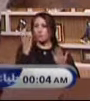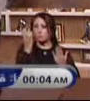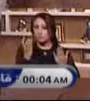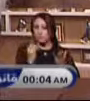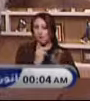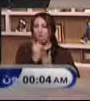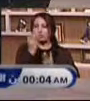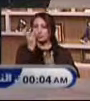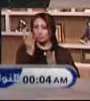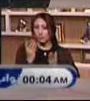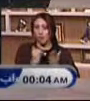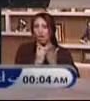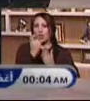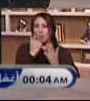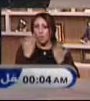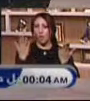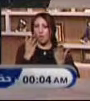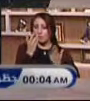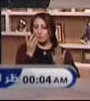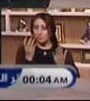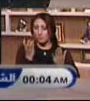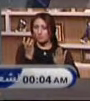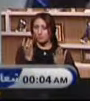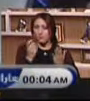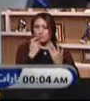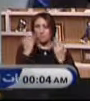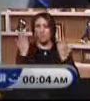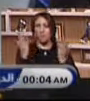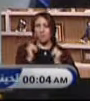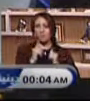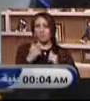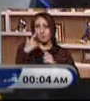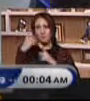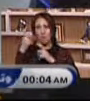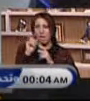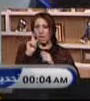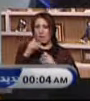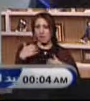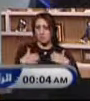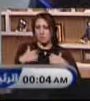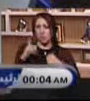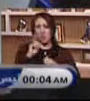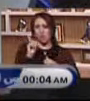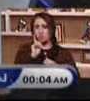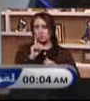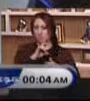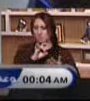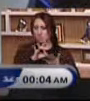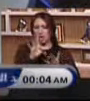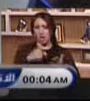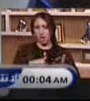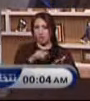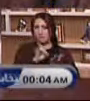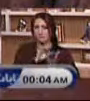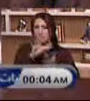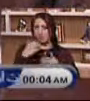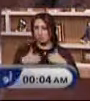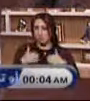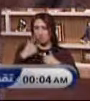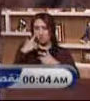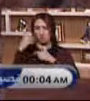لينة بذكرك يا رب العالمين. لا تجعل فيها حسدا او حقدا على مسلم، اطرد الغل والحقد عن قلوبنا،